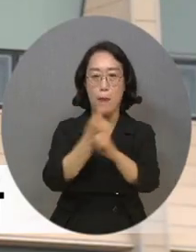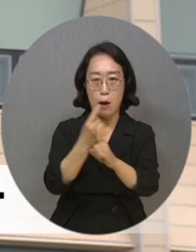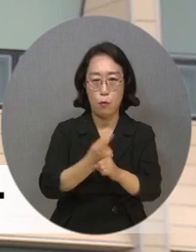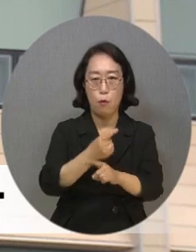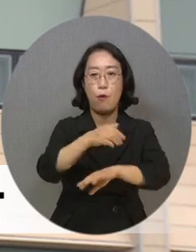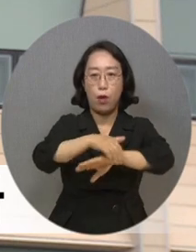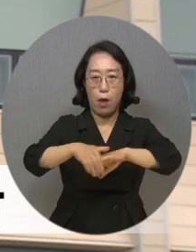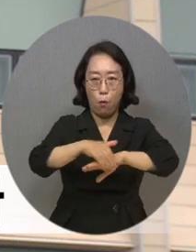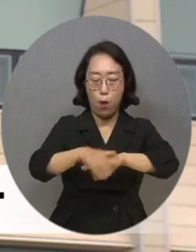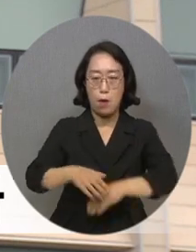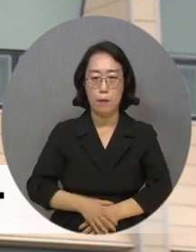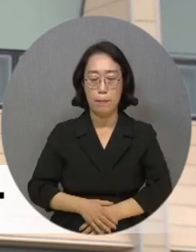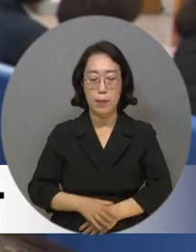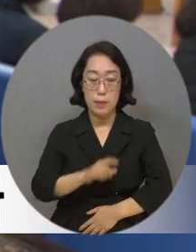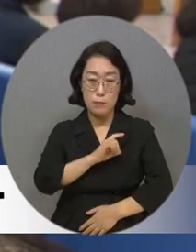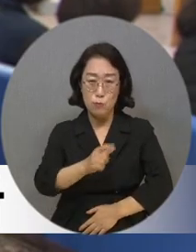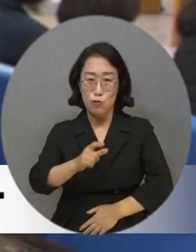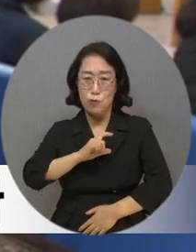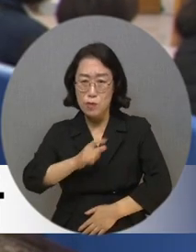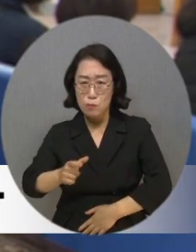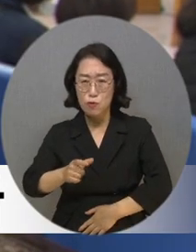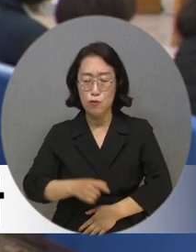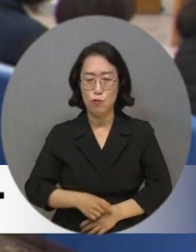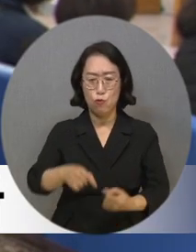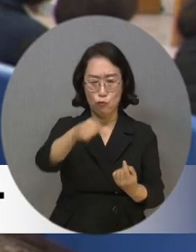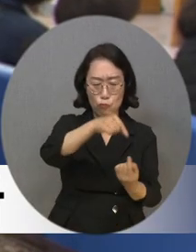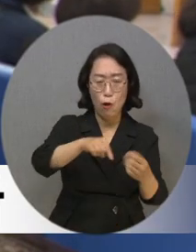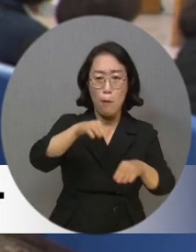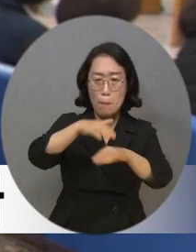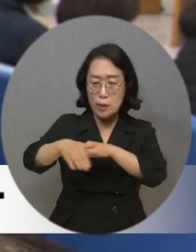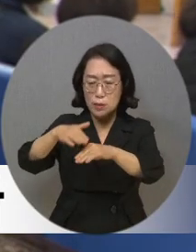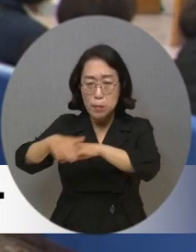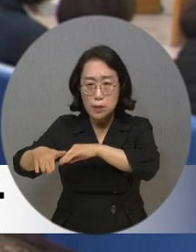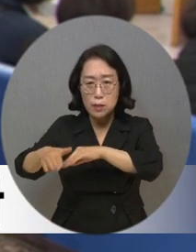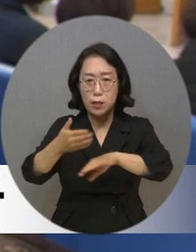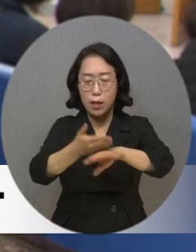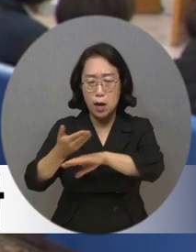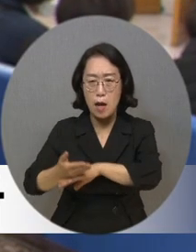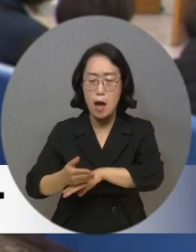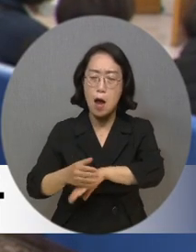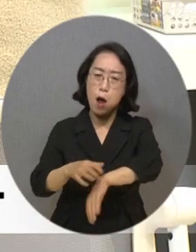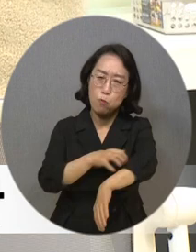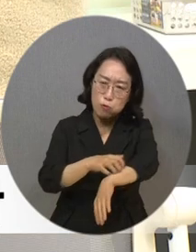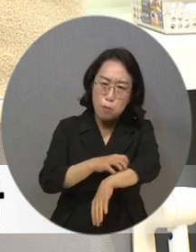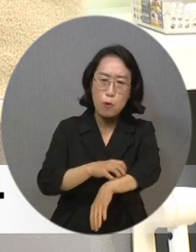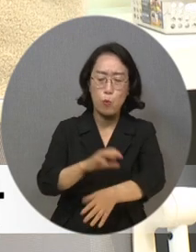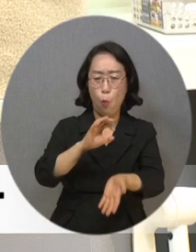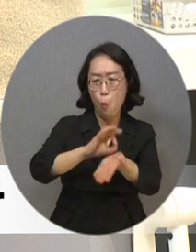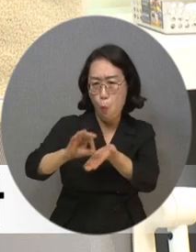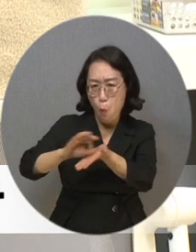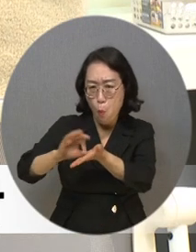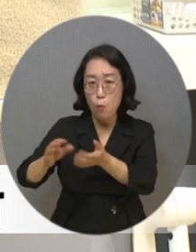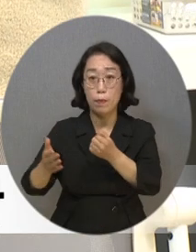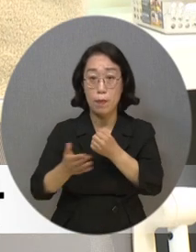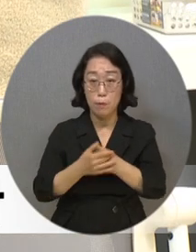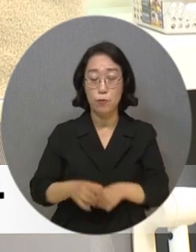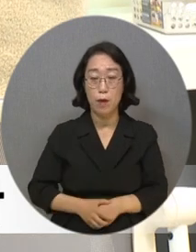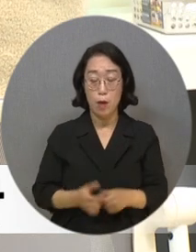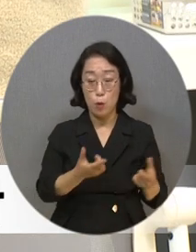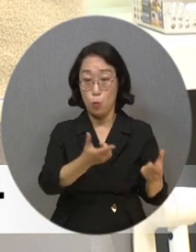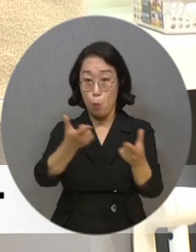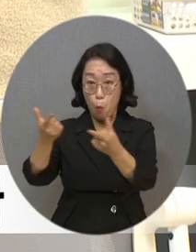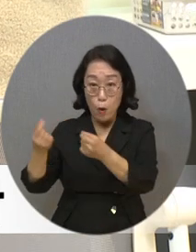밝혔습니다 신분증마다 운영 기준과 방식이 달라 불평과 비효율이 발생하는 상황에서 신분증